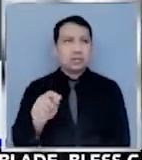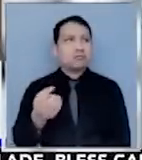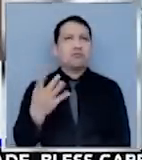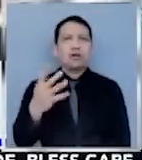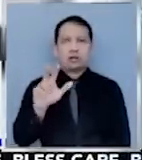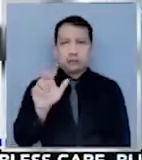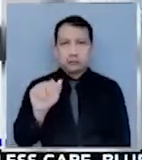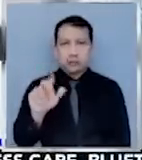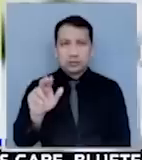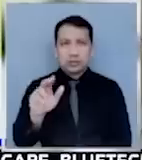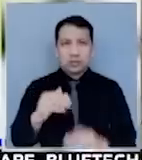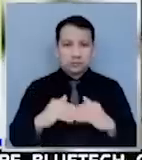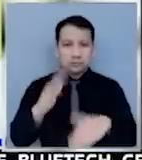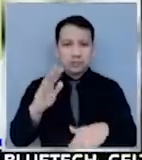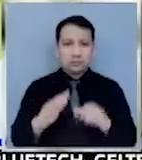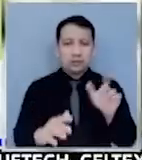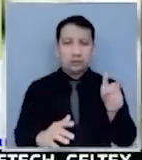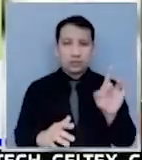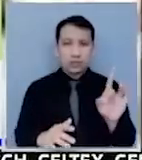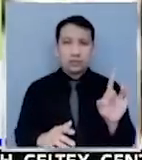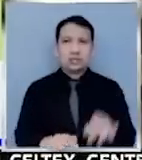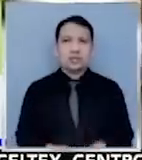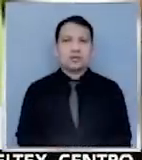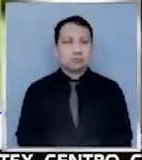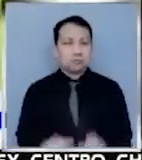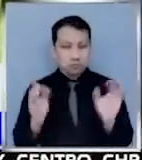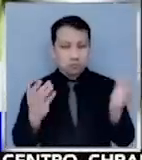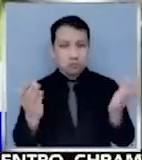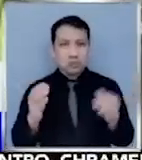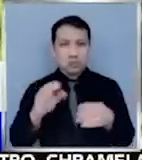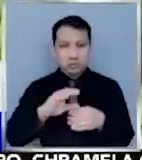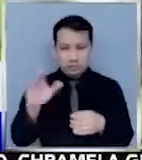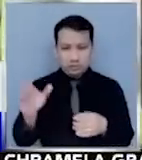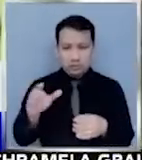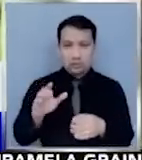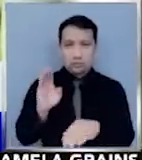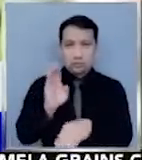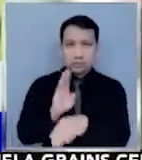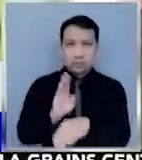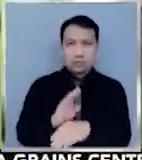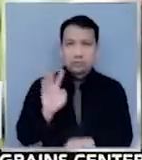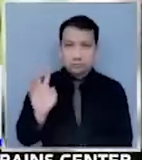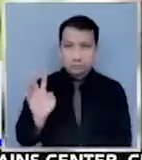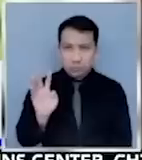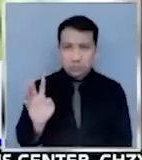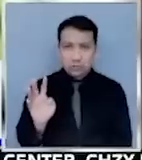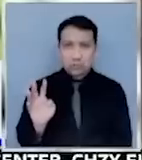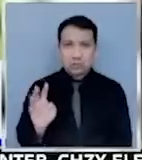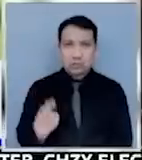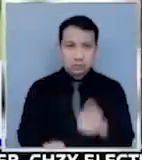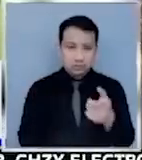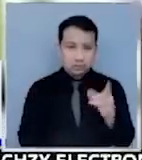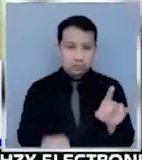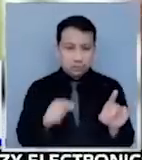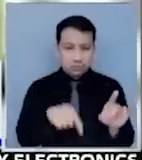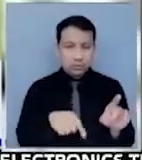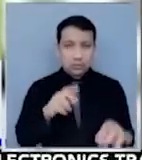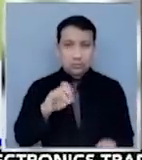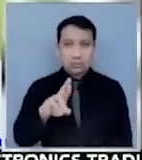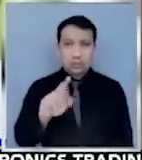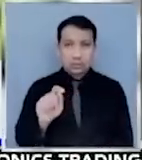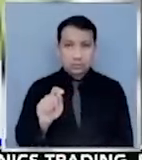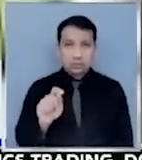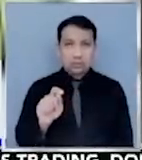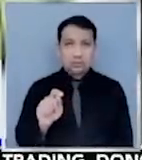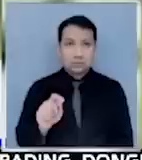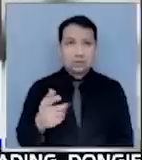ay 28 pesos. Compare sa carousel kasi ang baklaran is 40 pesos, 28 pesos lang po to. Kaya mas gusto mo dito?